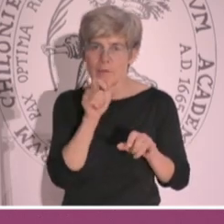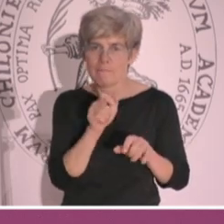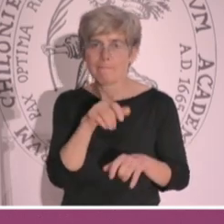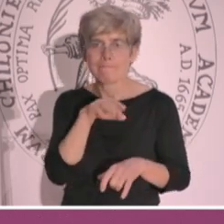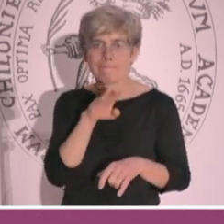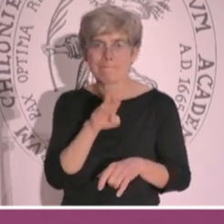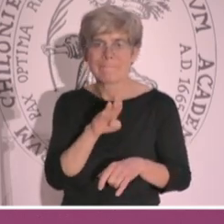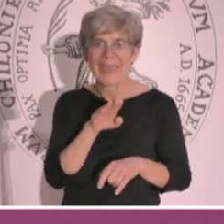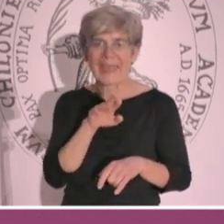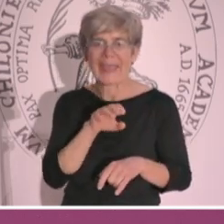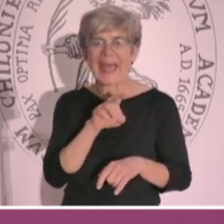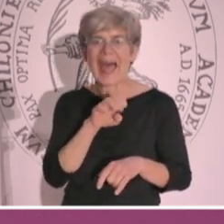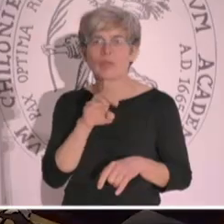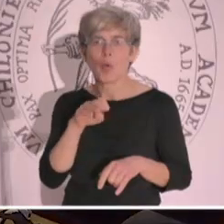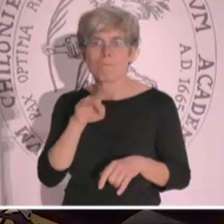@studentenwerk.sh.